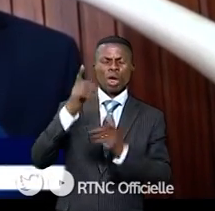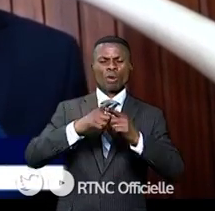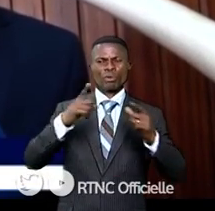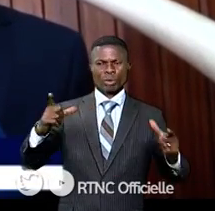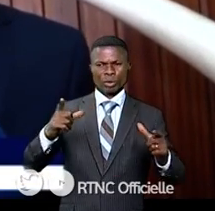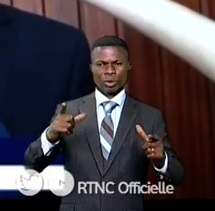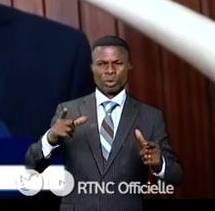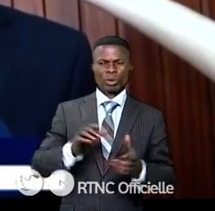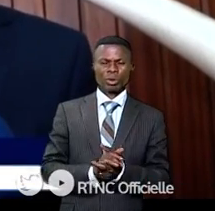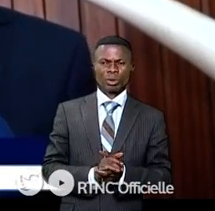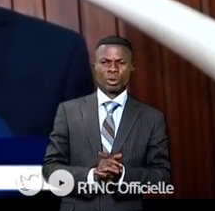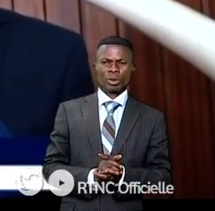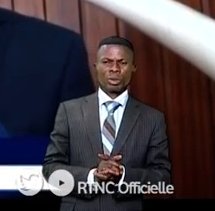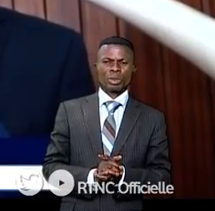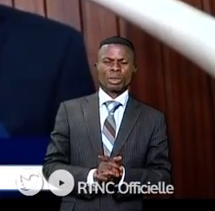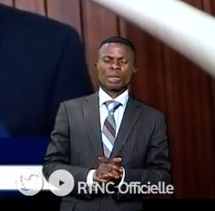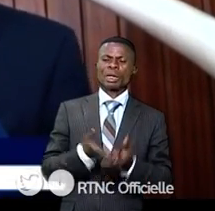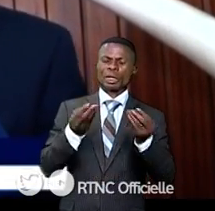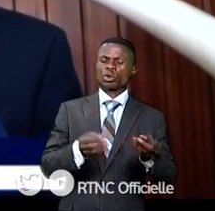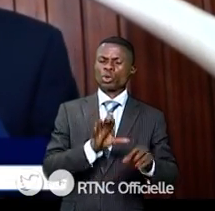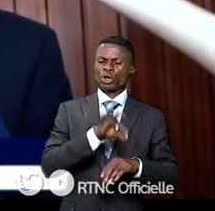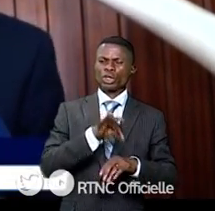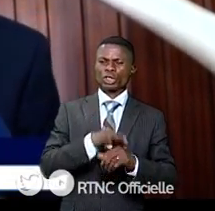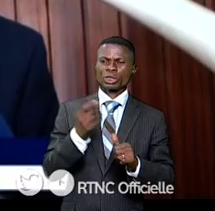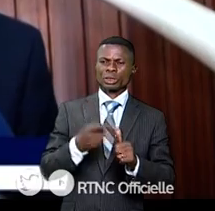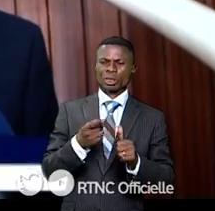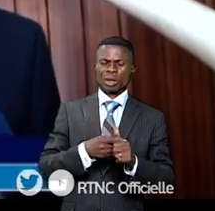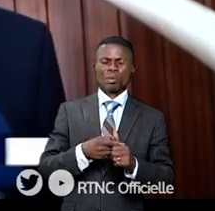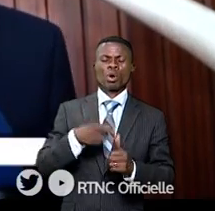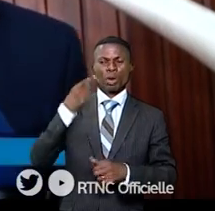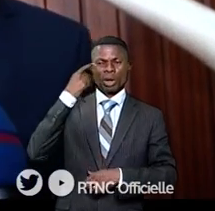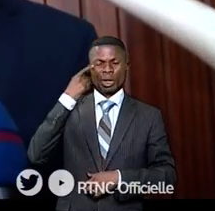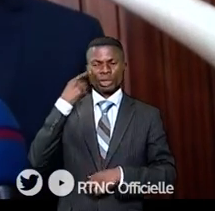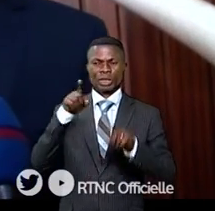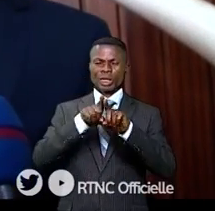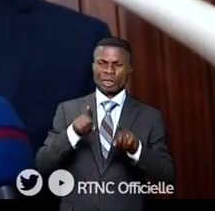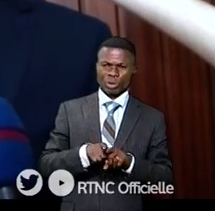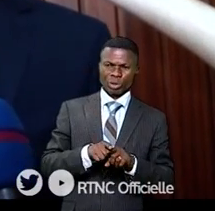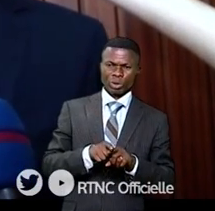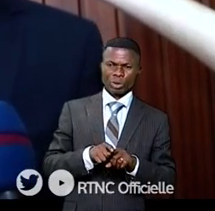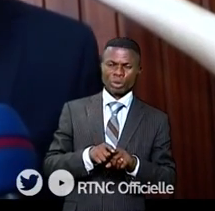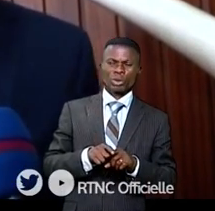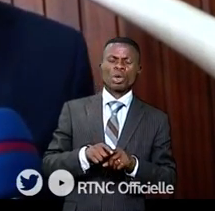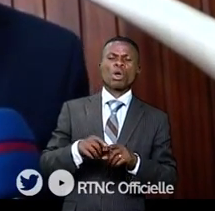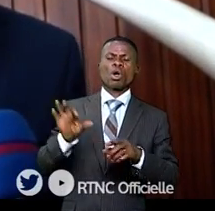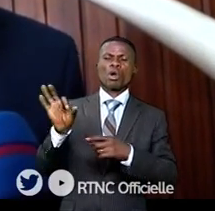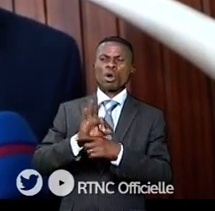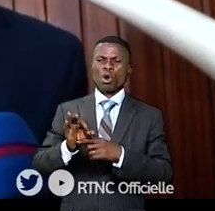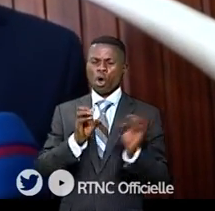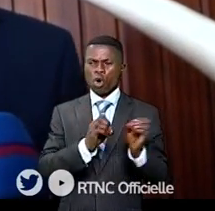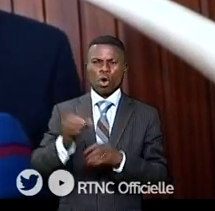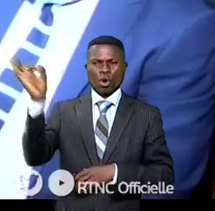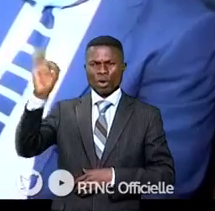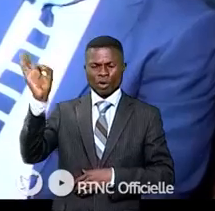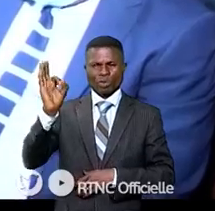à Glasgow et des biodiversités en Chine, mais aussi des sommets des forêts à Séoul,